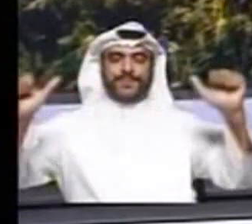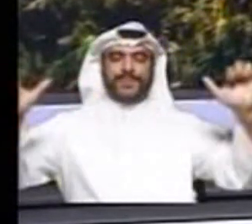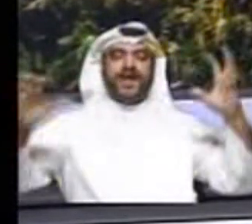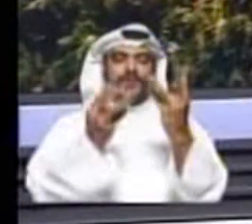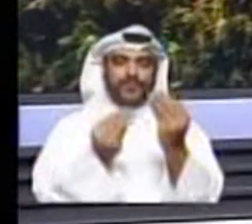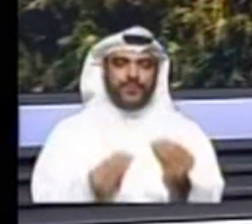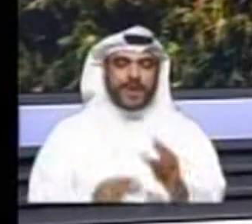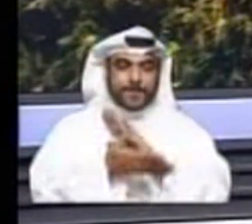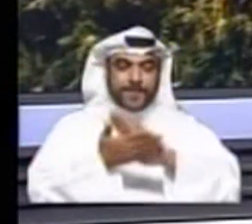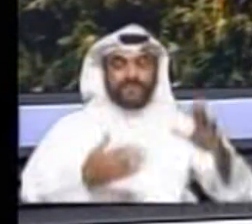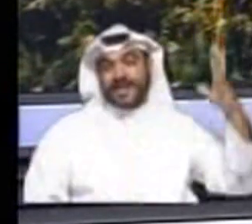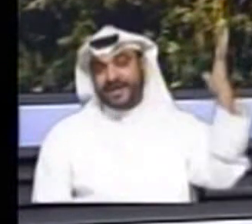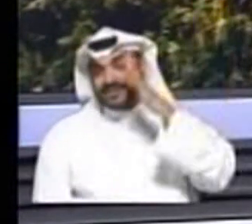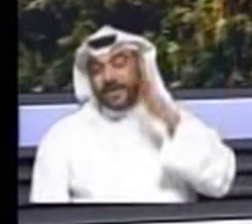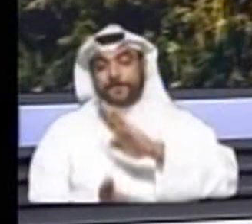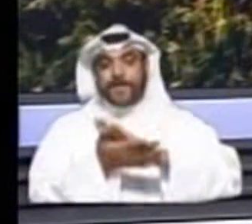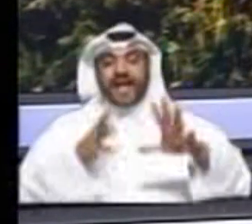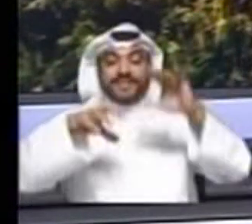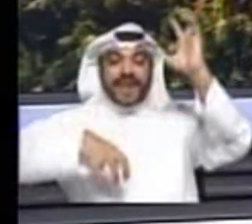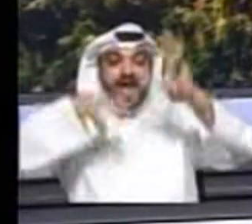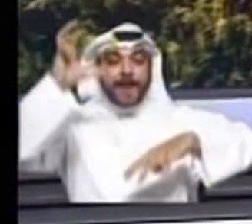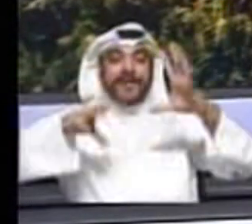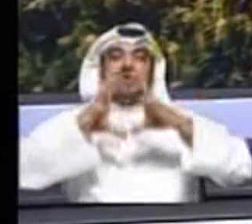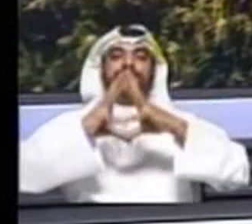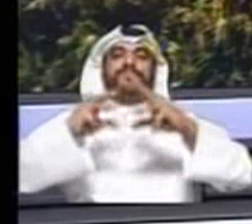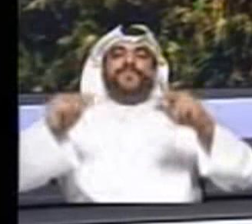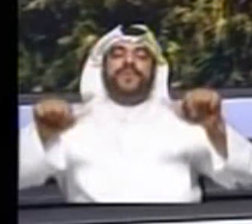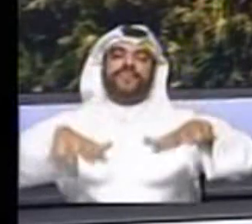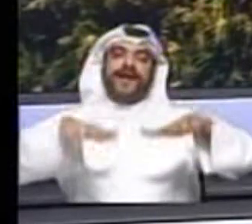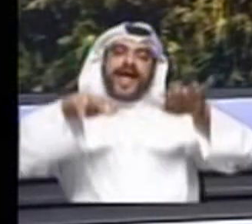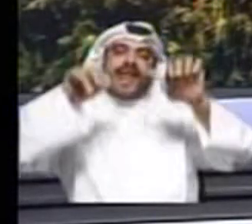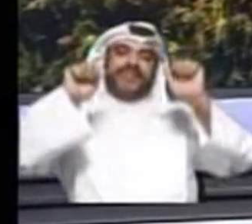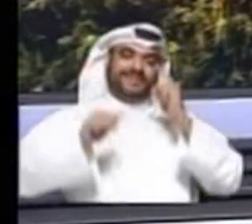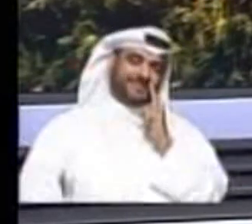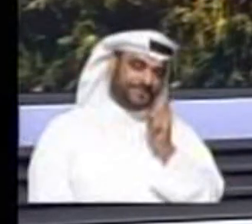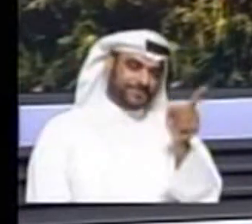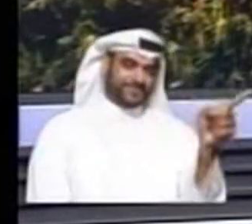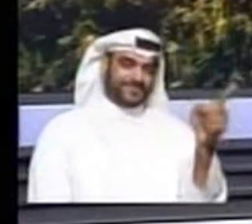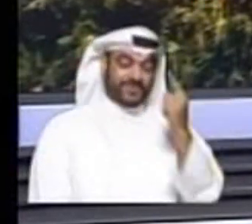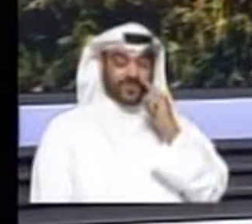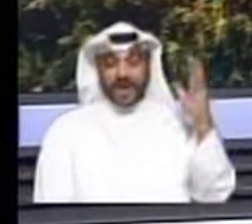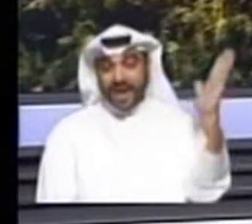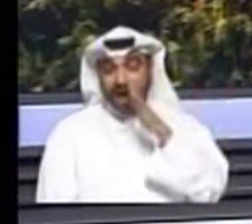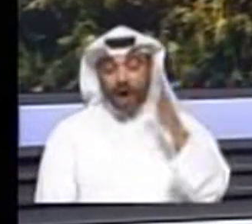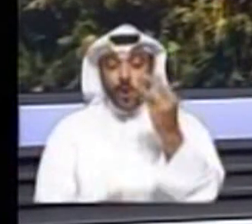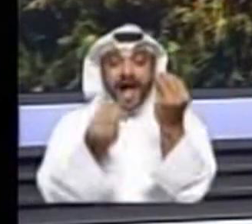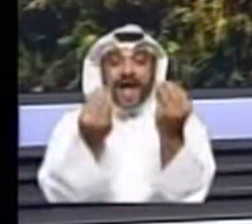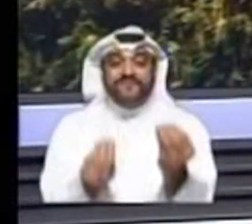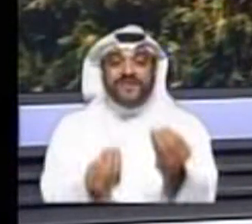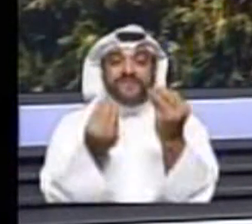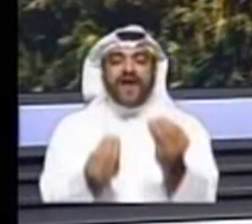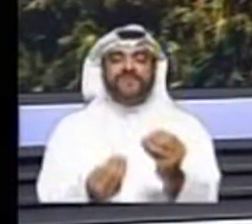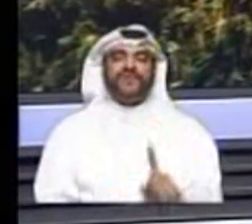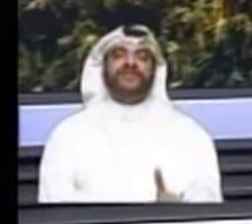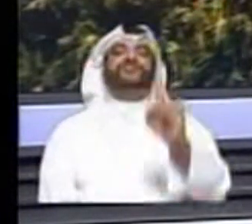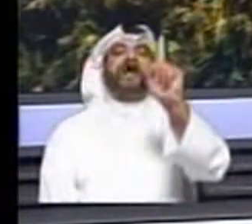تدريجيا، وأيضا تتراجع فرص الأمطار، العظمى 31 والصغرى 16 درجة مئوية. هواء شمالي غربي بخفيف السرعة، وأجواء بإذن